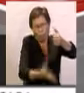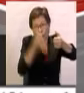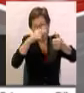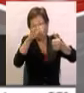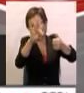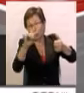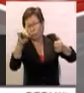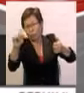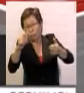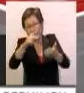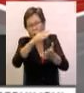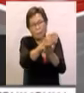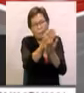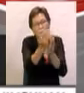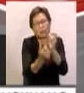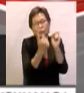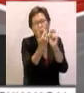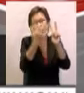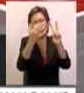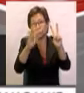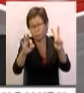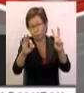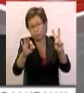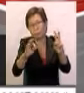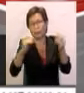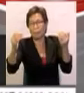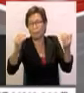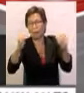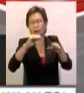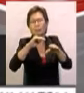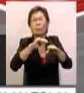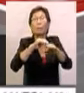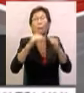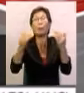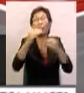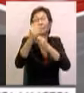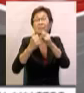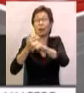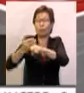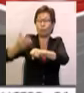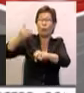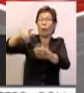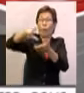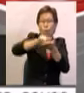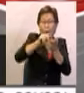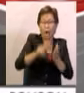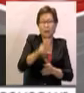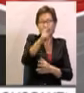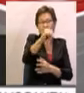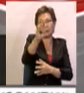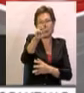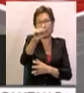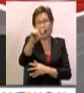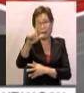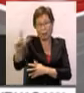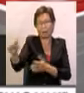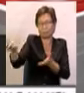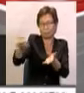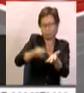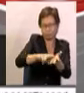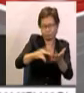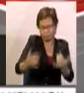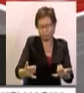FELDA menerusi belanjawan 2019 berbanding tahun sebelumnya. Baiklah, wartawan Vimala Kasturi Virasami